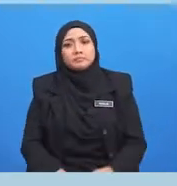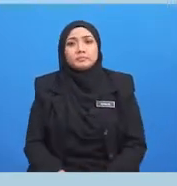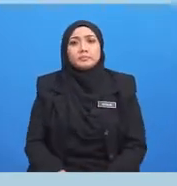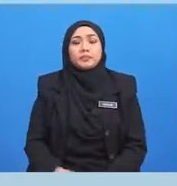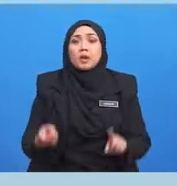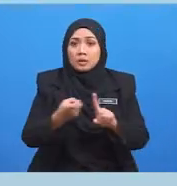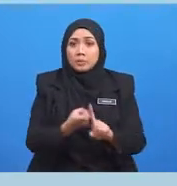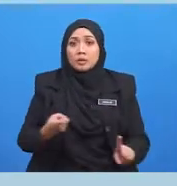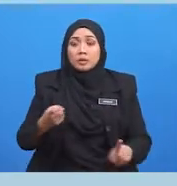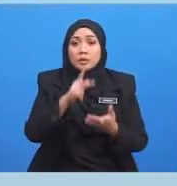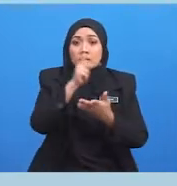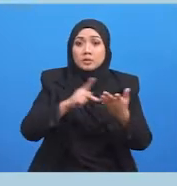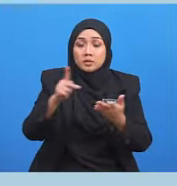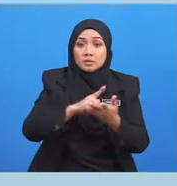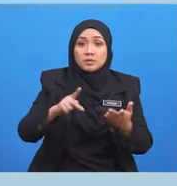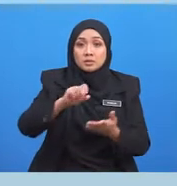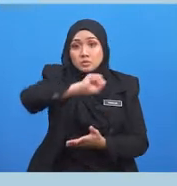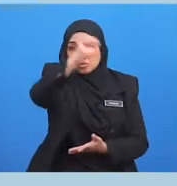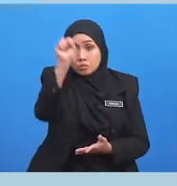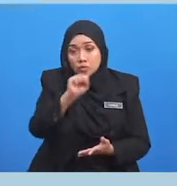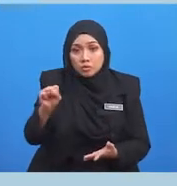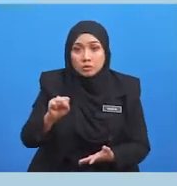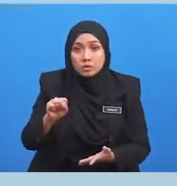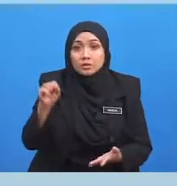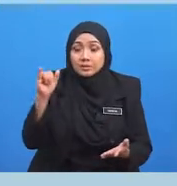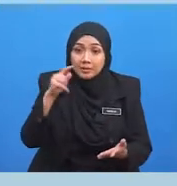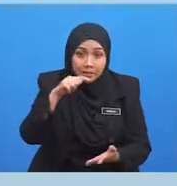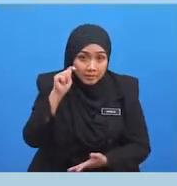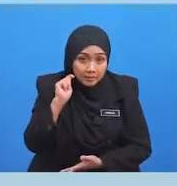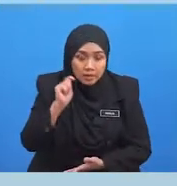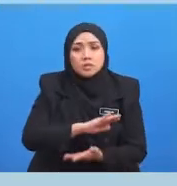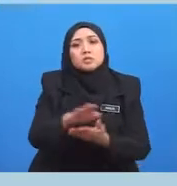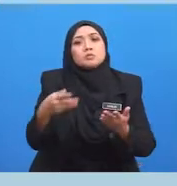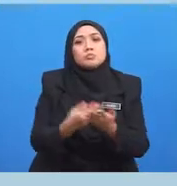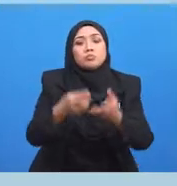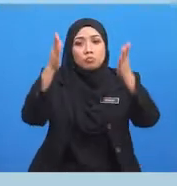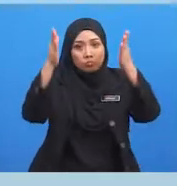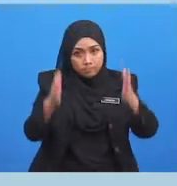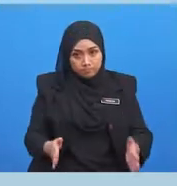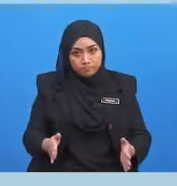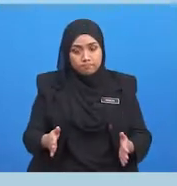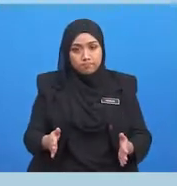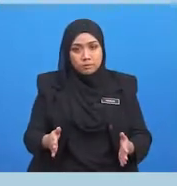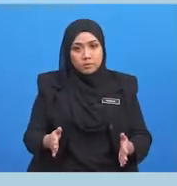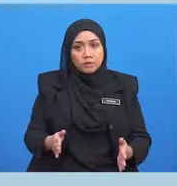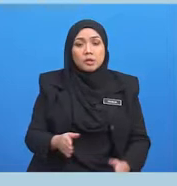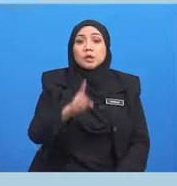sedemikian. Daripada kajian soal selidik yang telah diedarkan, kesemua responden,